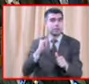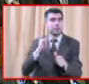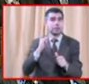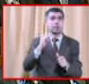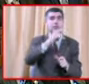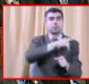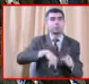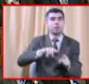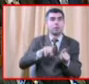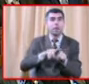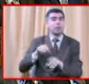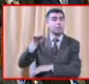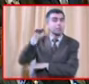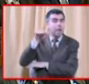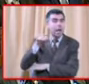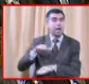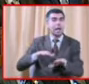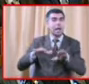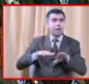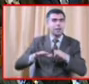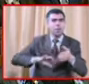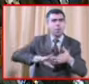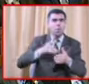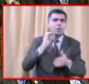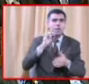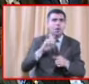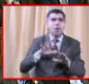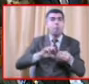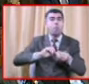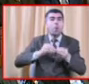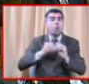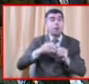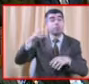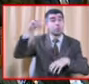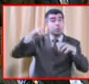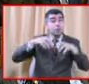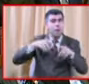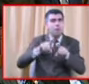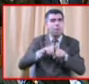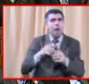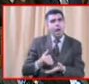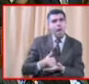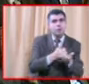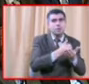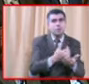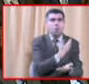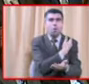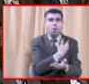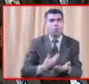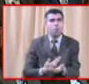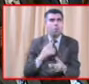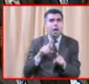في قلميم وكانت في تنغير وكانت في مناطق اخرى. شنو كتعمل الحكومه باش تحمي الارواح